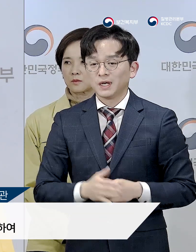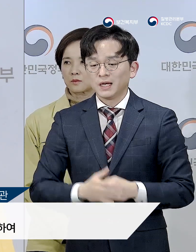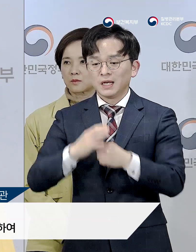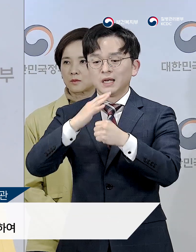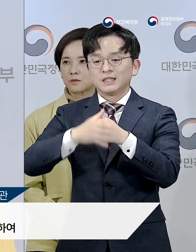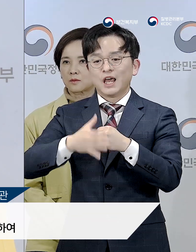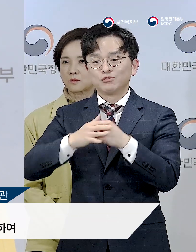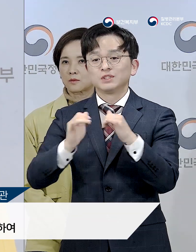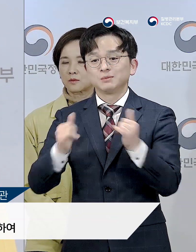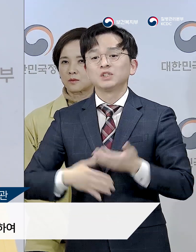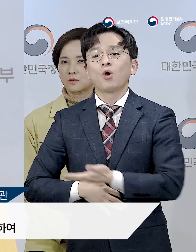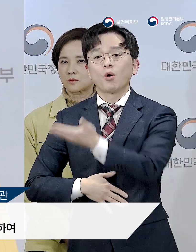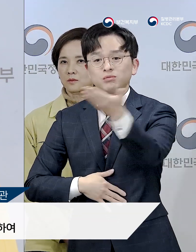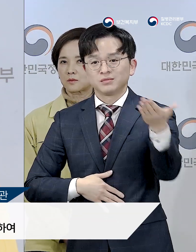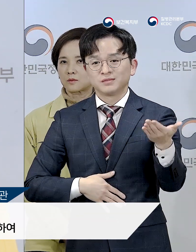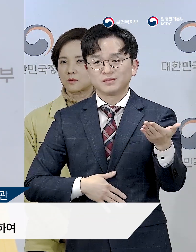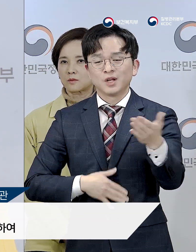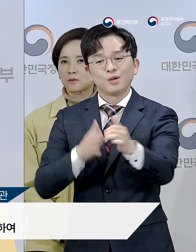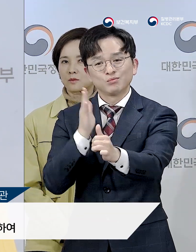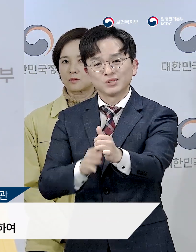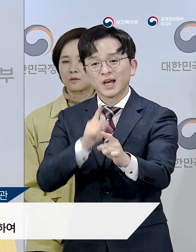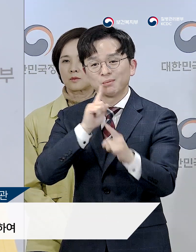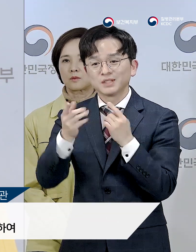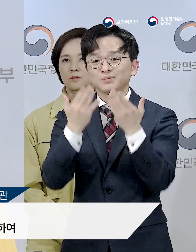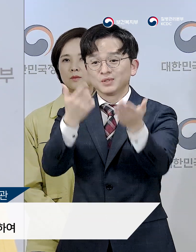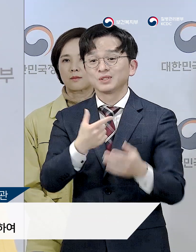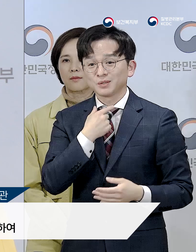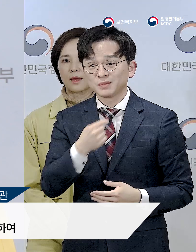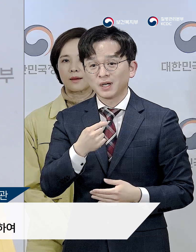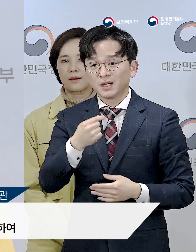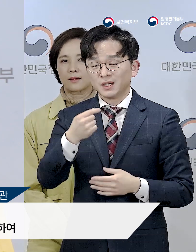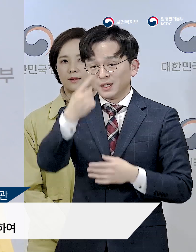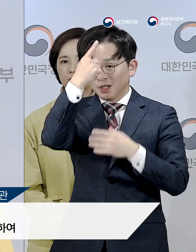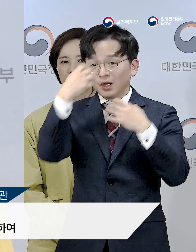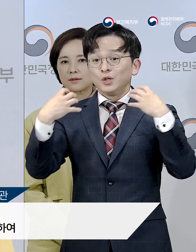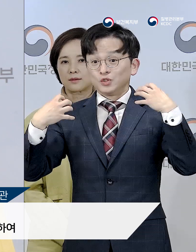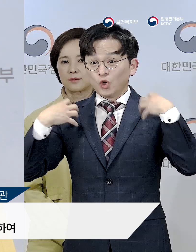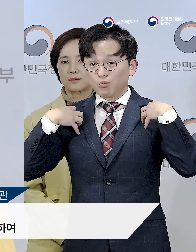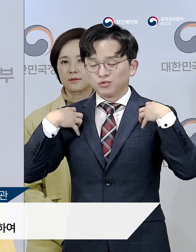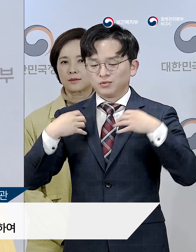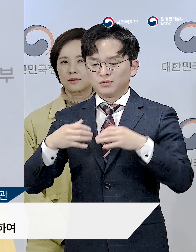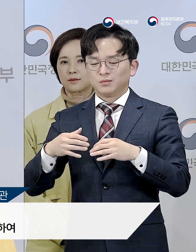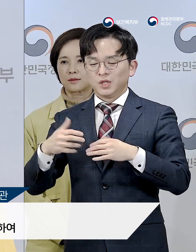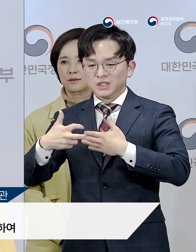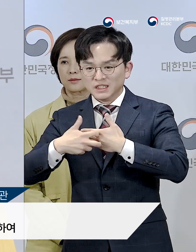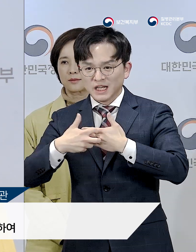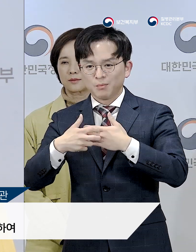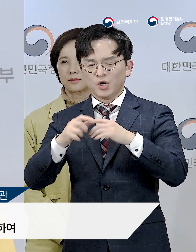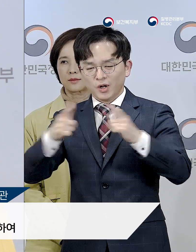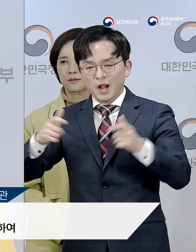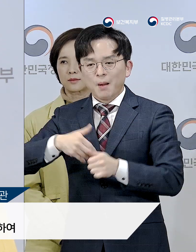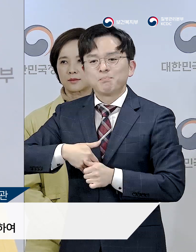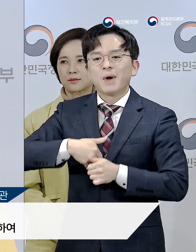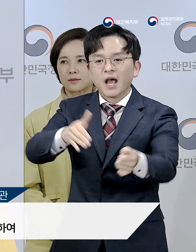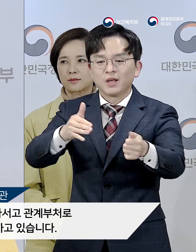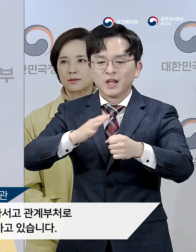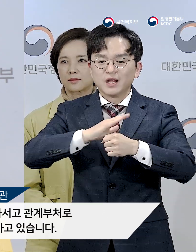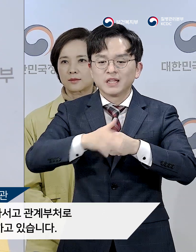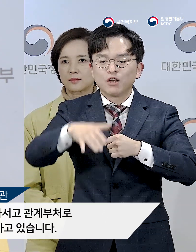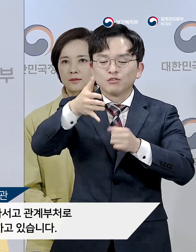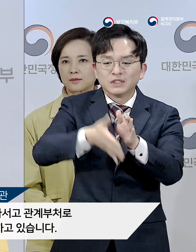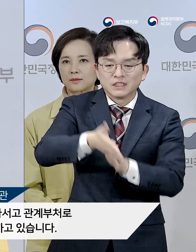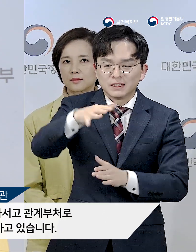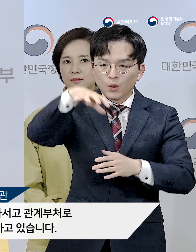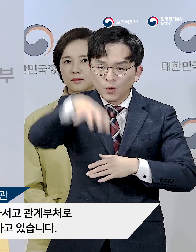대구 시민들께도 협조를 당부드립니다. 방역당국이 현지에 파견되어 대구시와 함께 협력하여